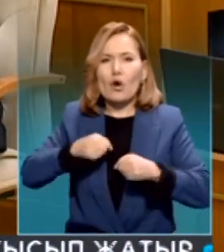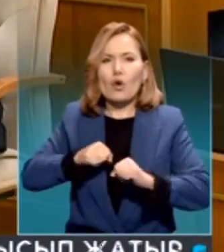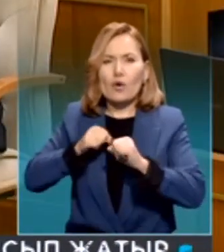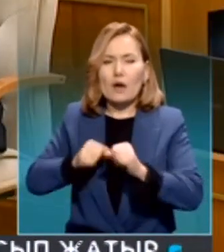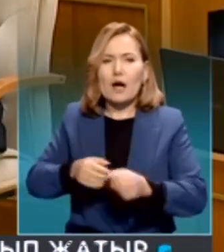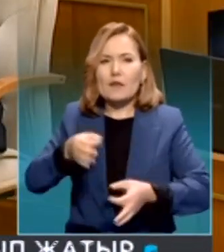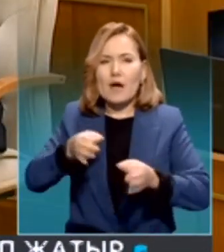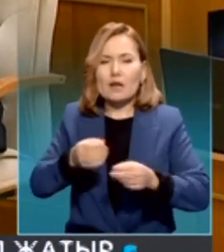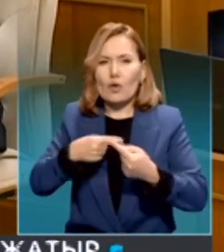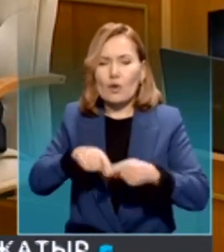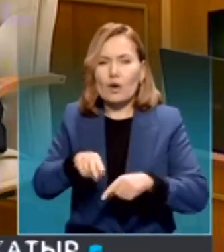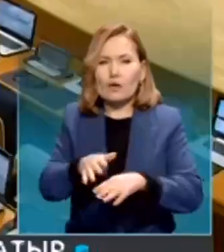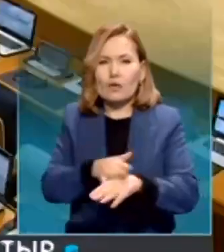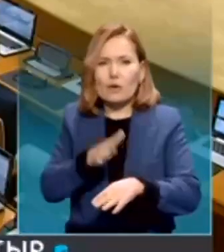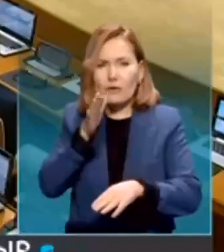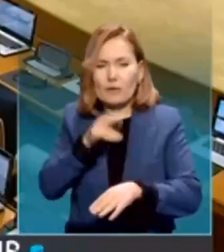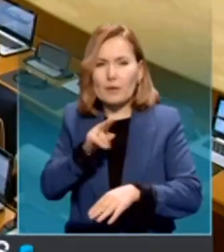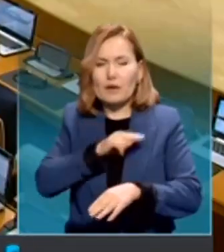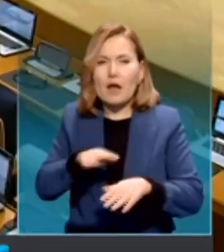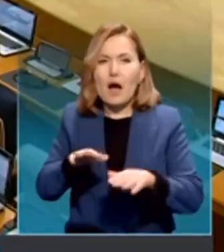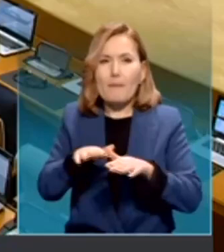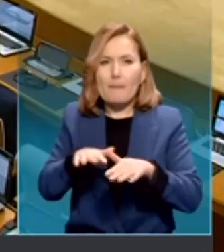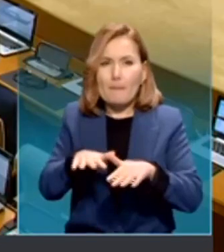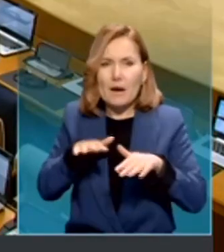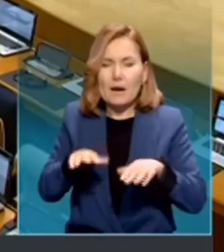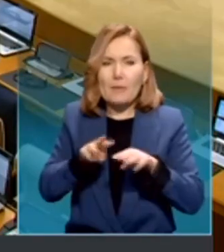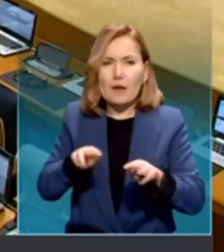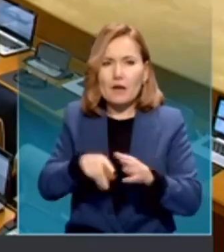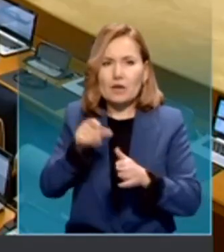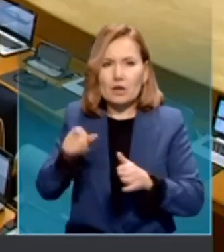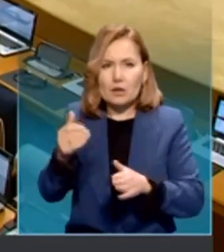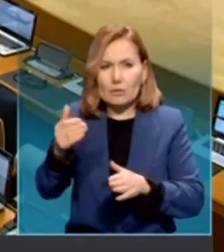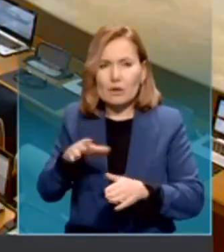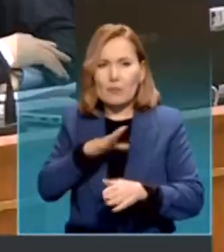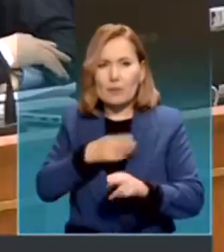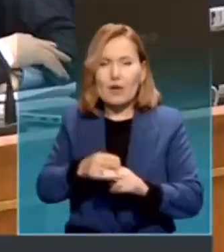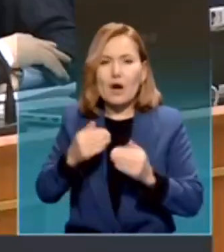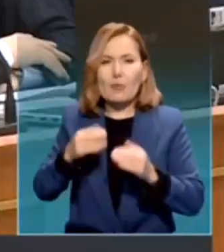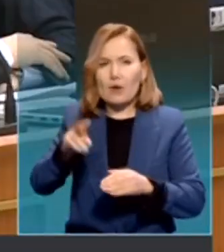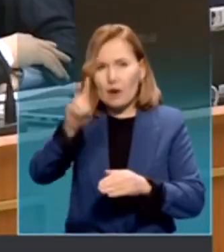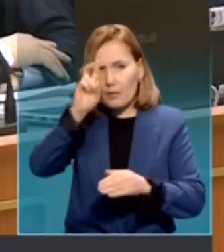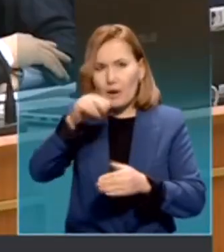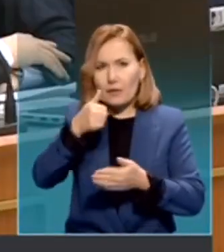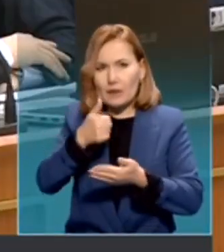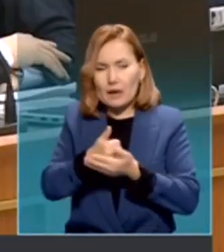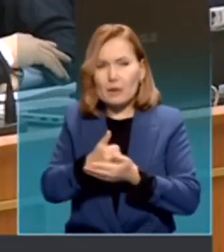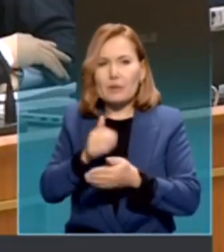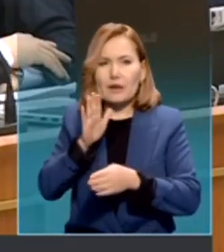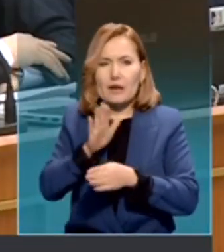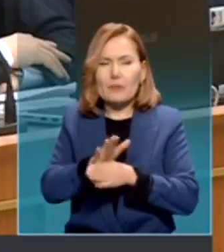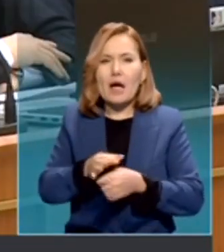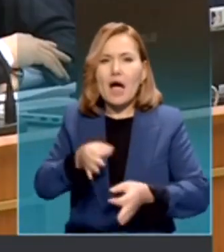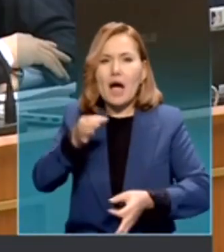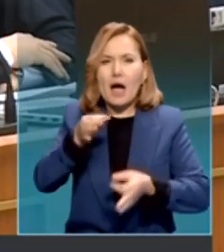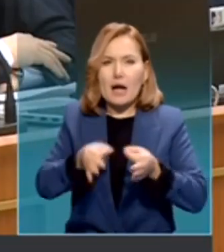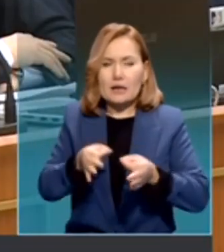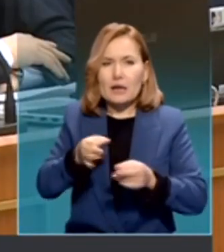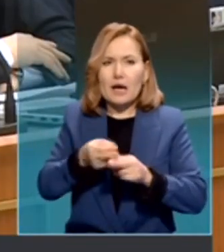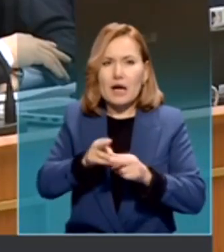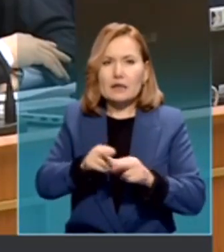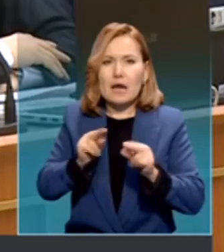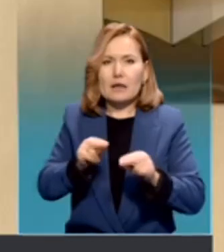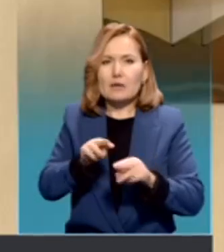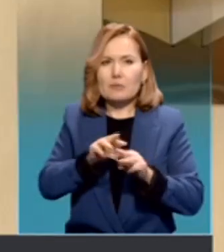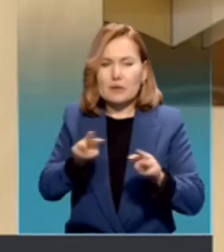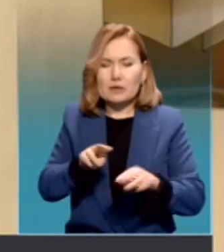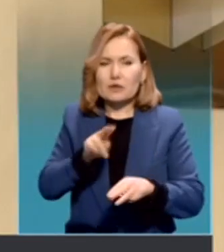көп жыл еңбек етті. Парламент мәжілісінің депутаты, комитет төрағасы болды. Бүгін мемлекет басшысының жарлығымен әділет министрі лауазымнан